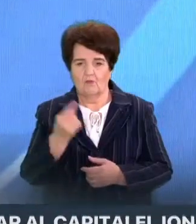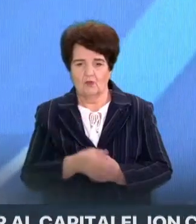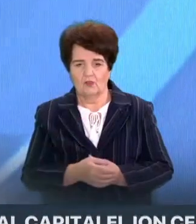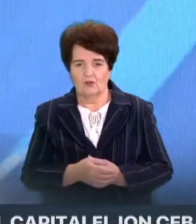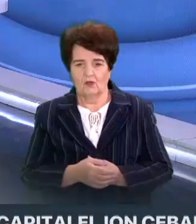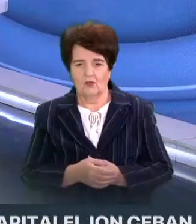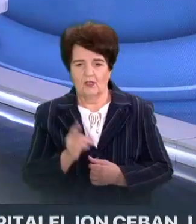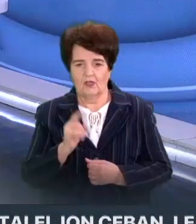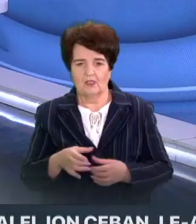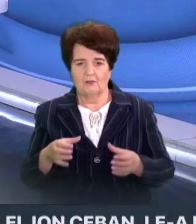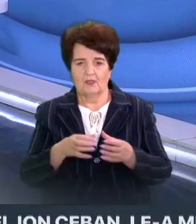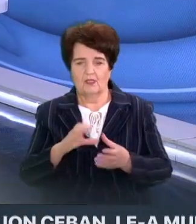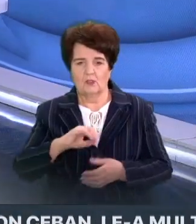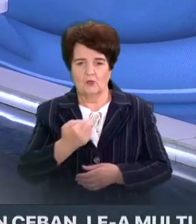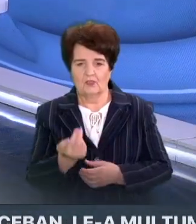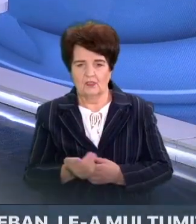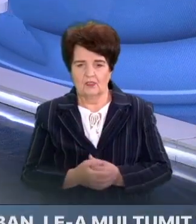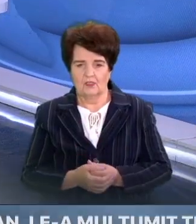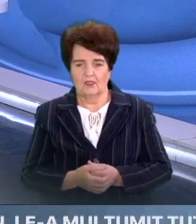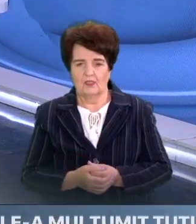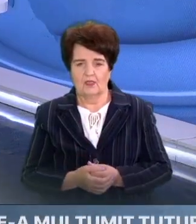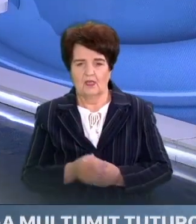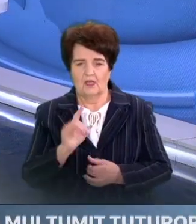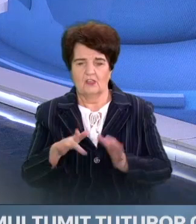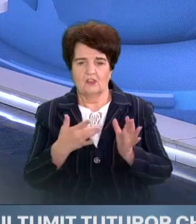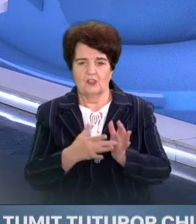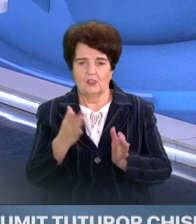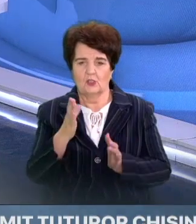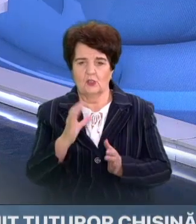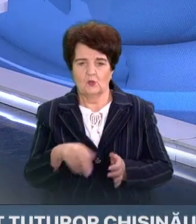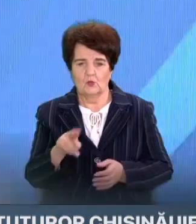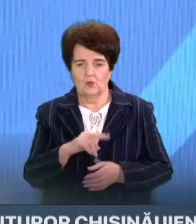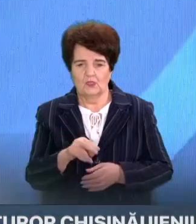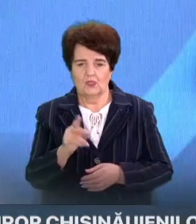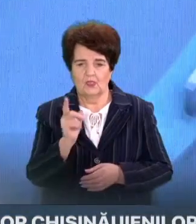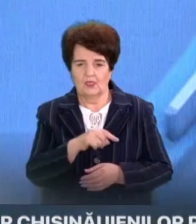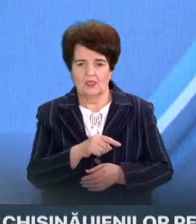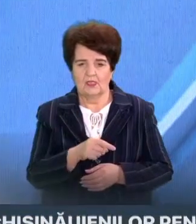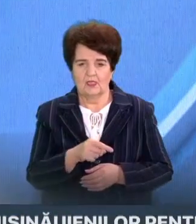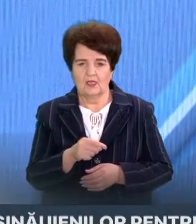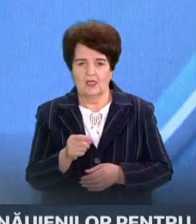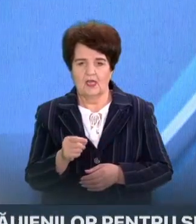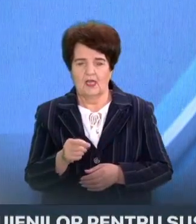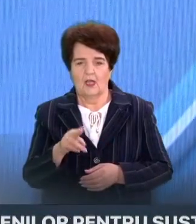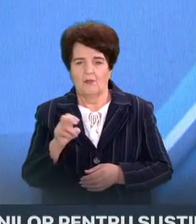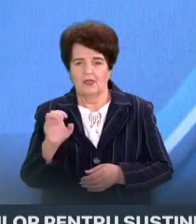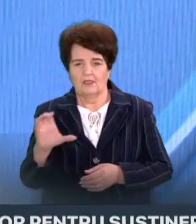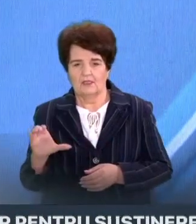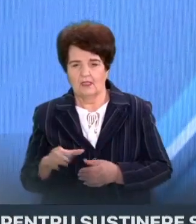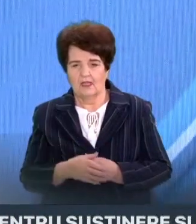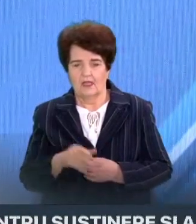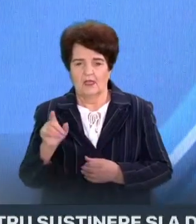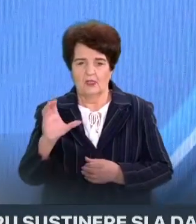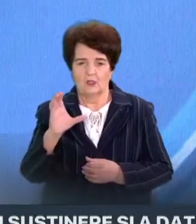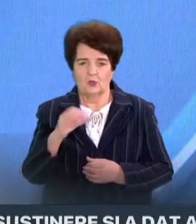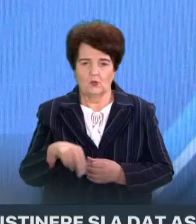către Partidul Socialiștilor, în centru și sudul Republicii, către Republicii Moldova, către PAS, iar la